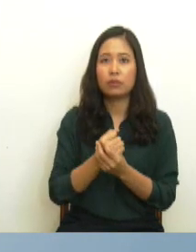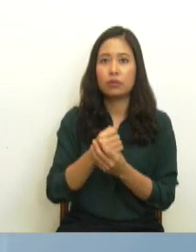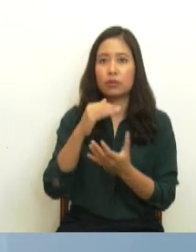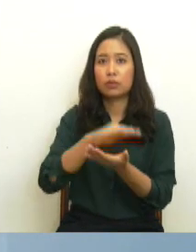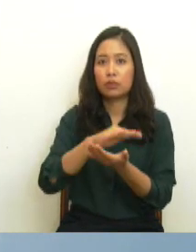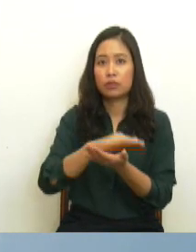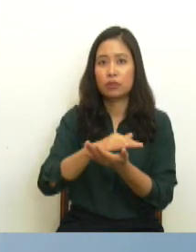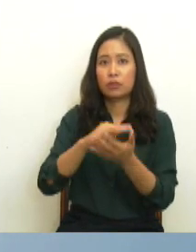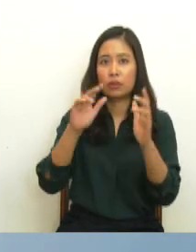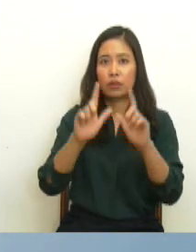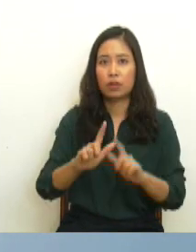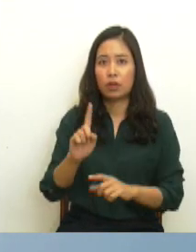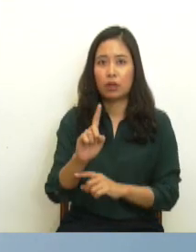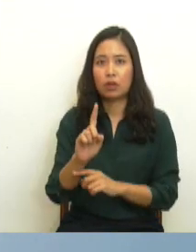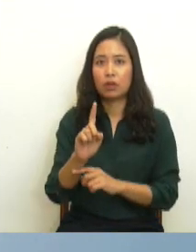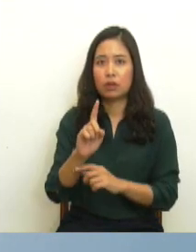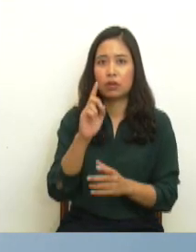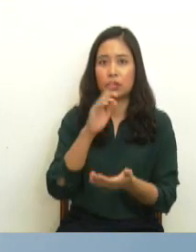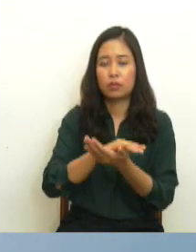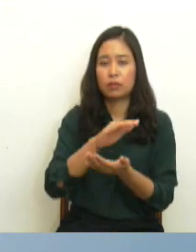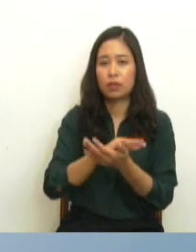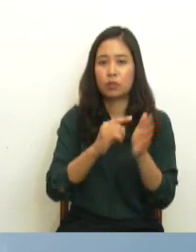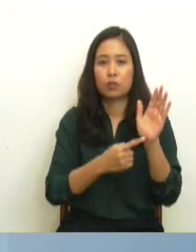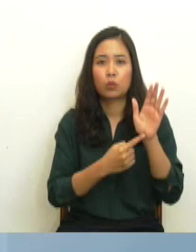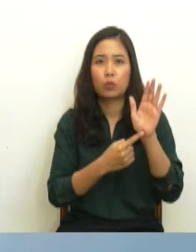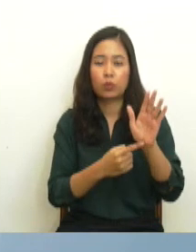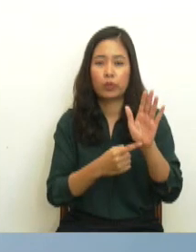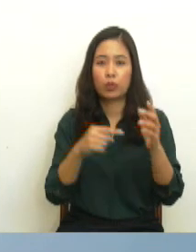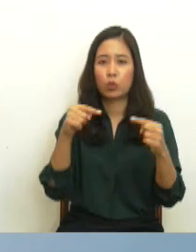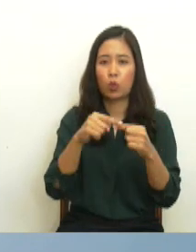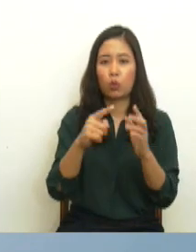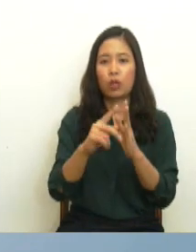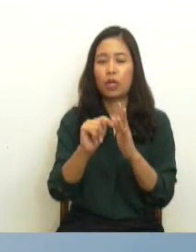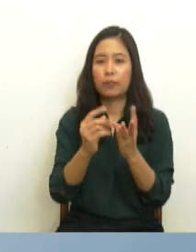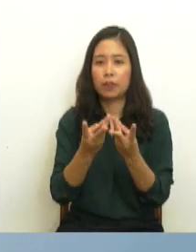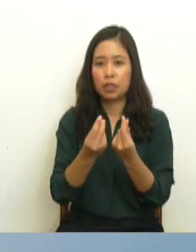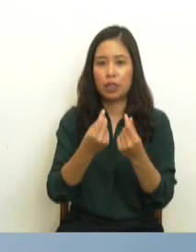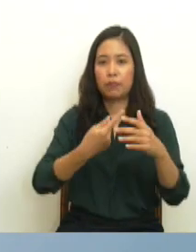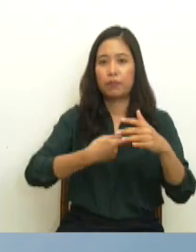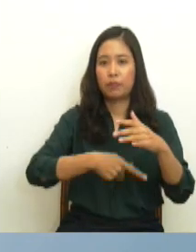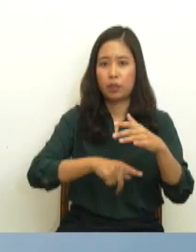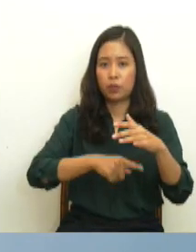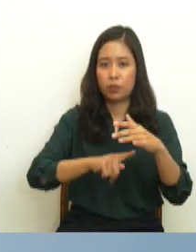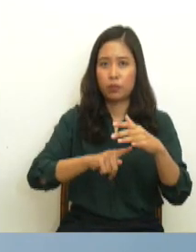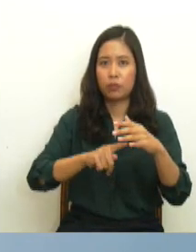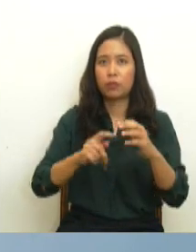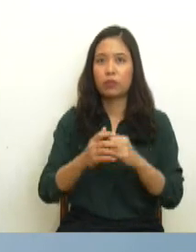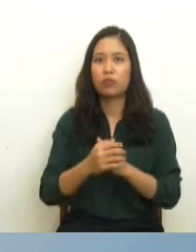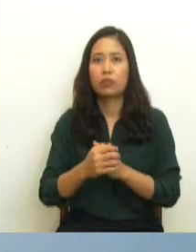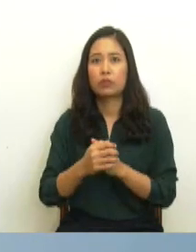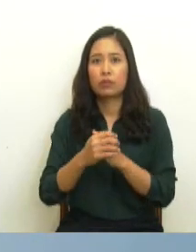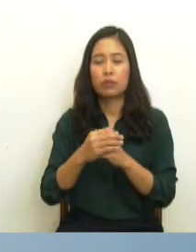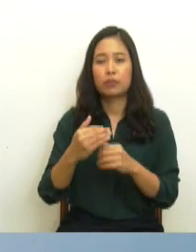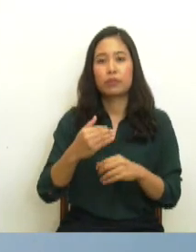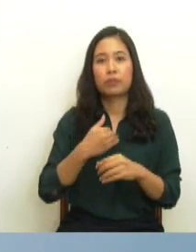ที่ท่านจะทำเป็นโรงเรียนต้นแบบในระดับเขตพื้นที่สำหรับปฐมท่านก็สามารถยืนยันและ